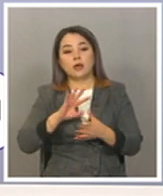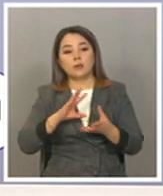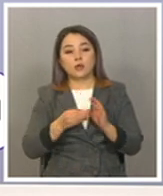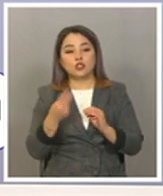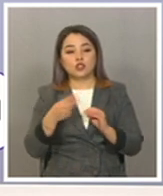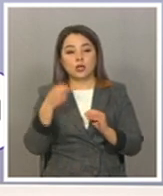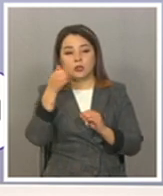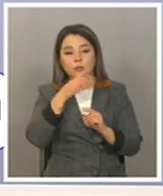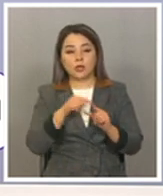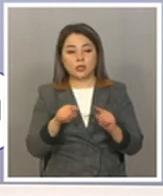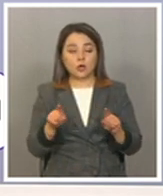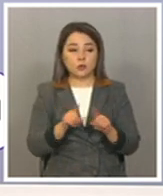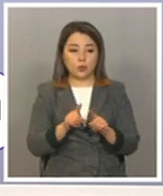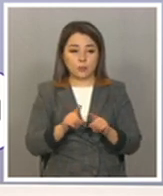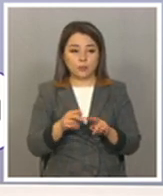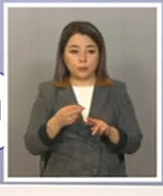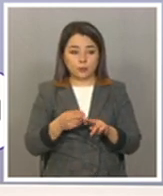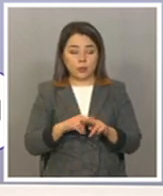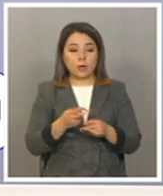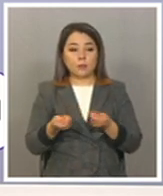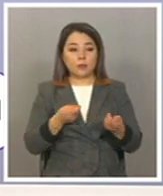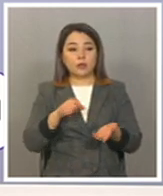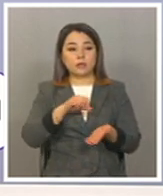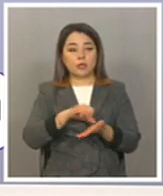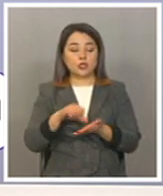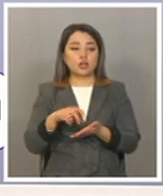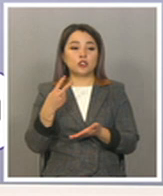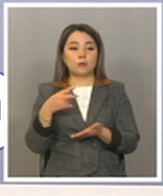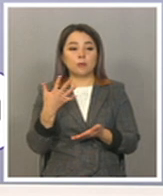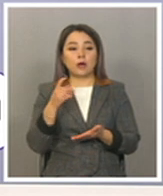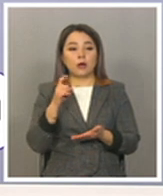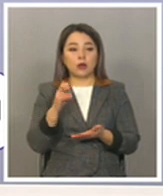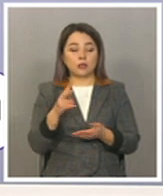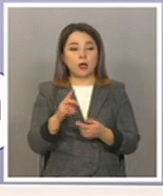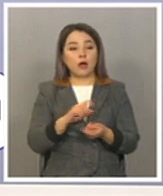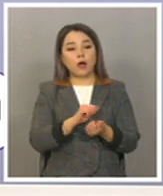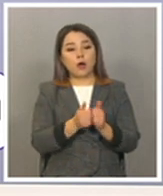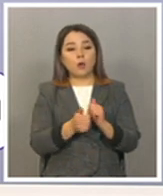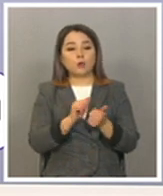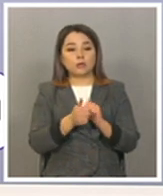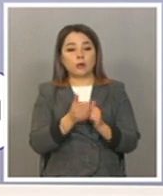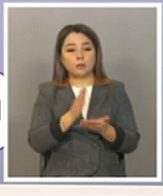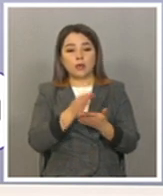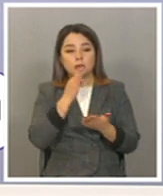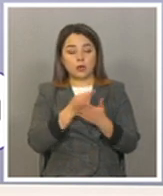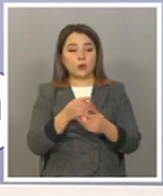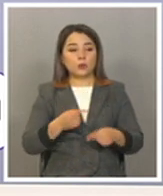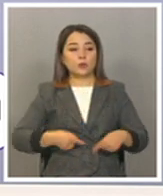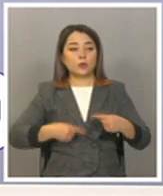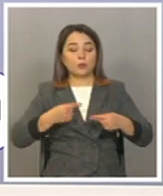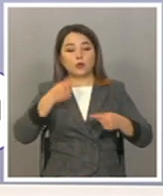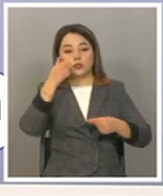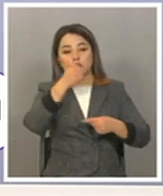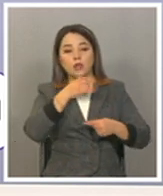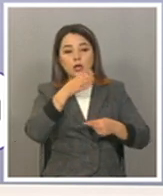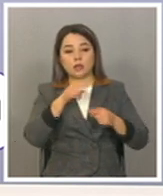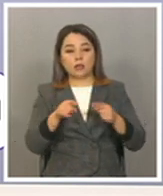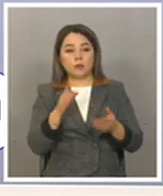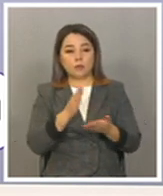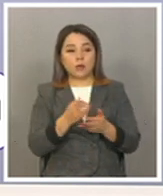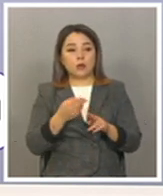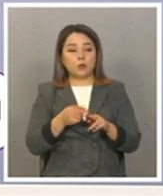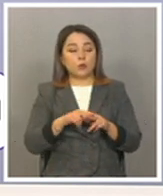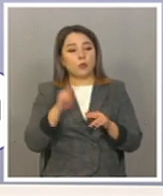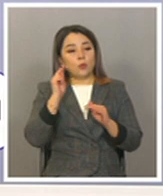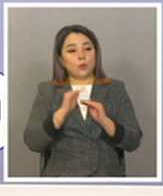ішінде бұл билікте 25 ханның ауысуы, яғни дүрбелең жылдар болды.